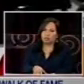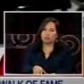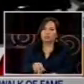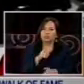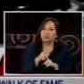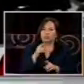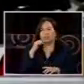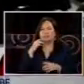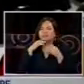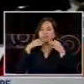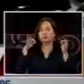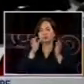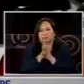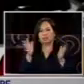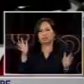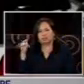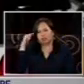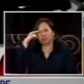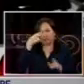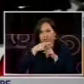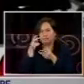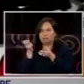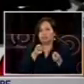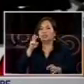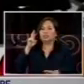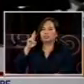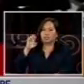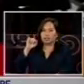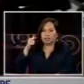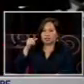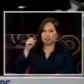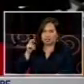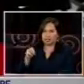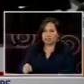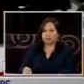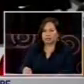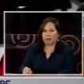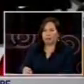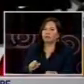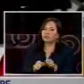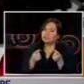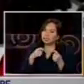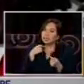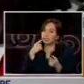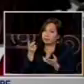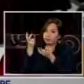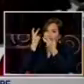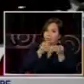alive. So, kailangan ho kahit papano, tingnan natin kung may mapupulo tayong aral.